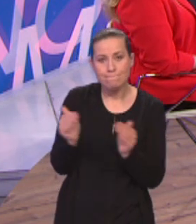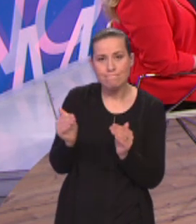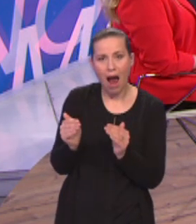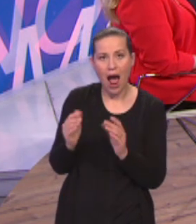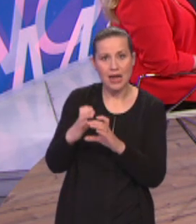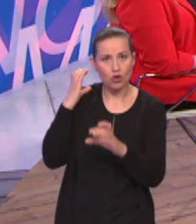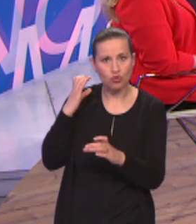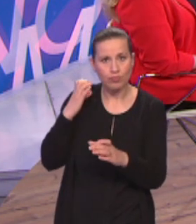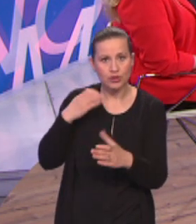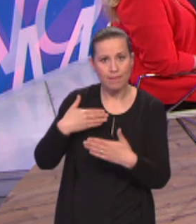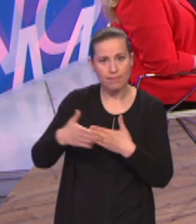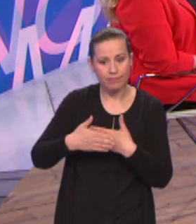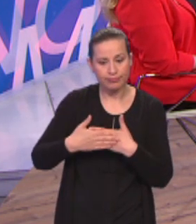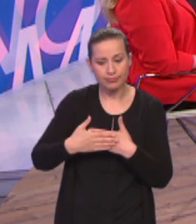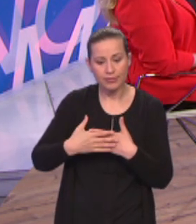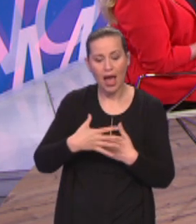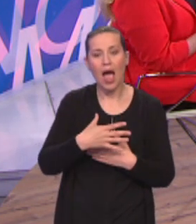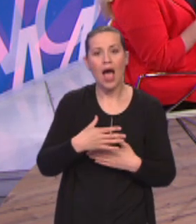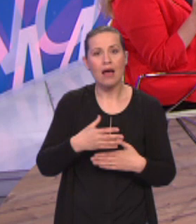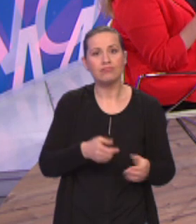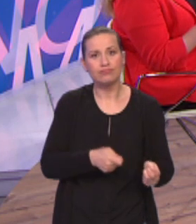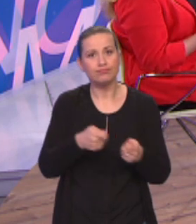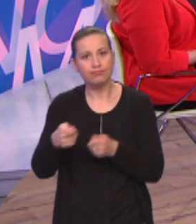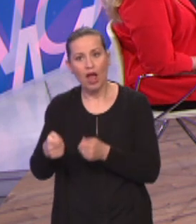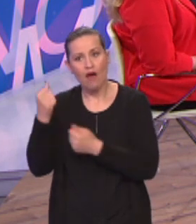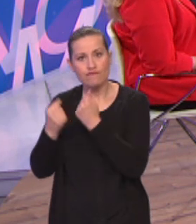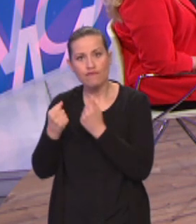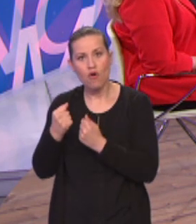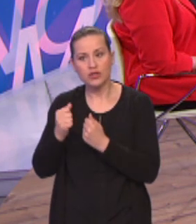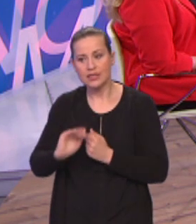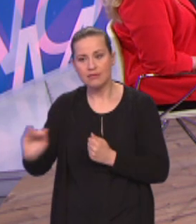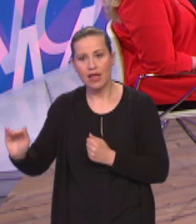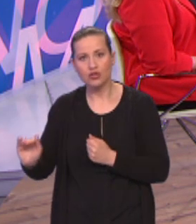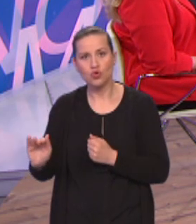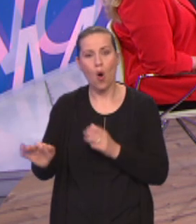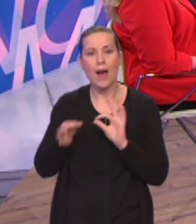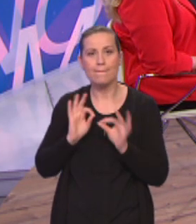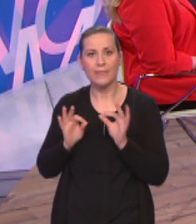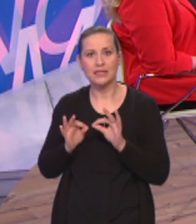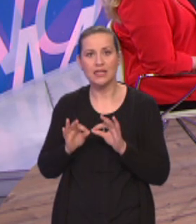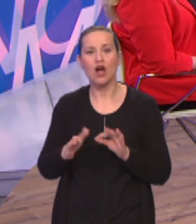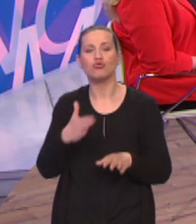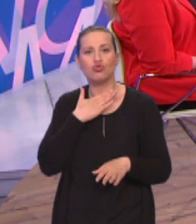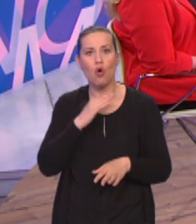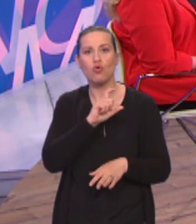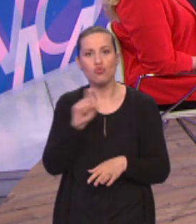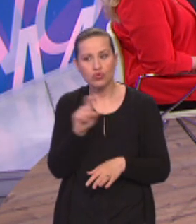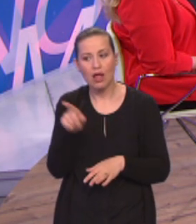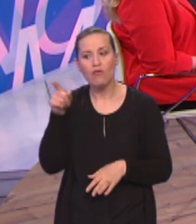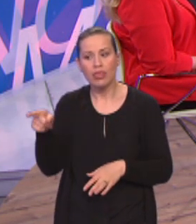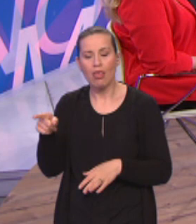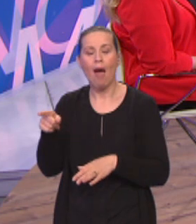pred vrata, uzima tu djecu. Djeca idu u te specijalne škole, ustanove gdje se s njima